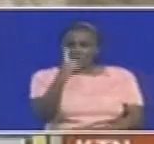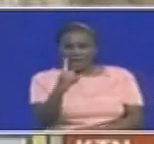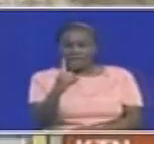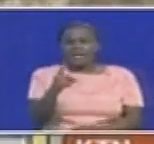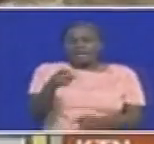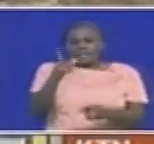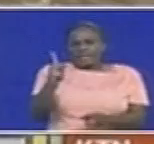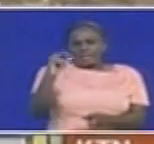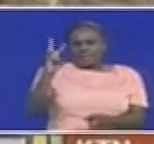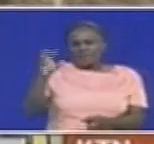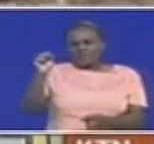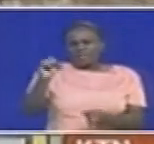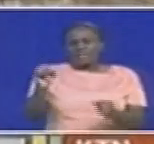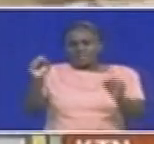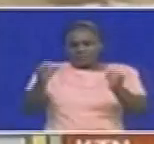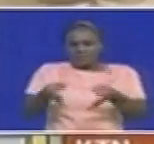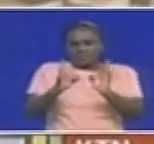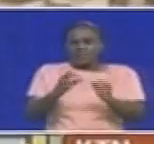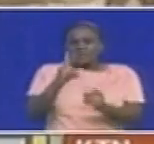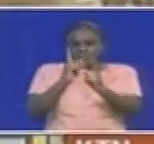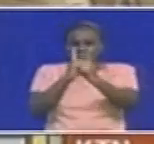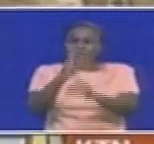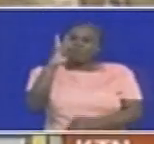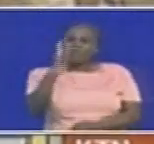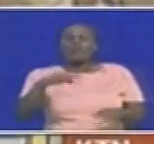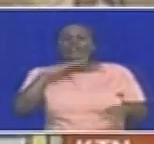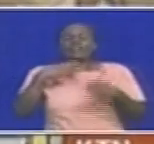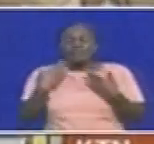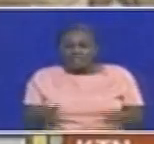Kiru anasema kwamba mwaka huu vifaru 4 wameuawa na